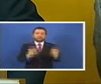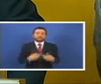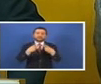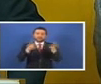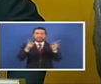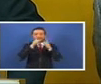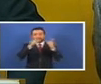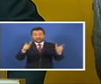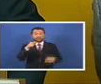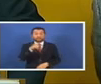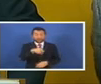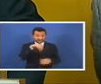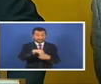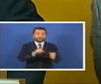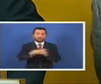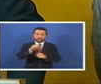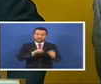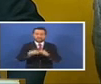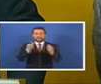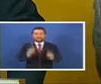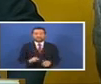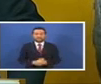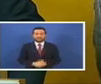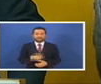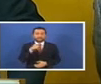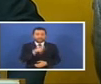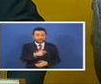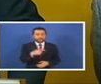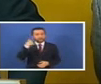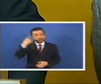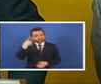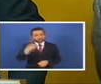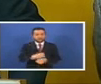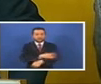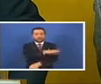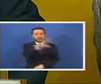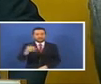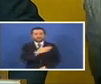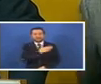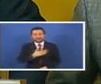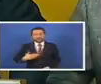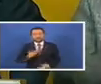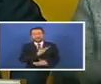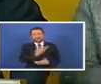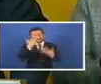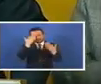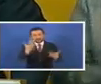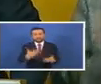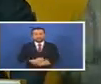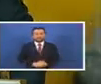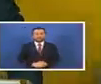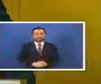bağıralım ve bunun mücadelesini verelim. Bu duygularla hepinizi saygıyla, sevgiyle